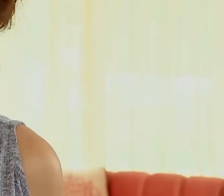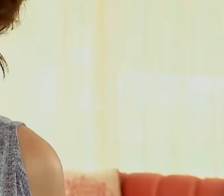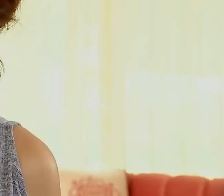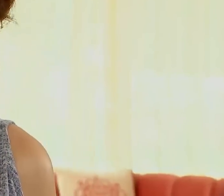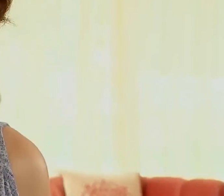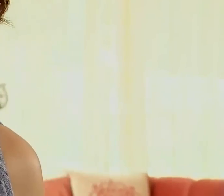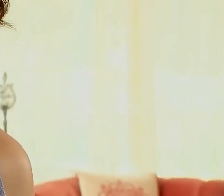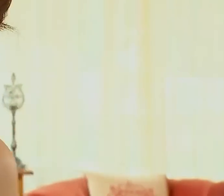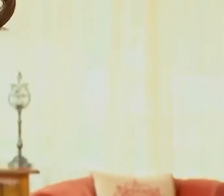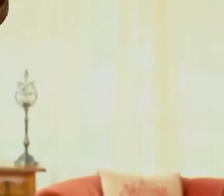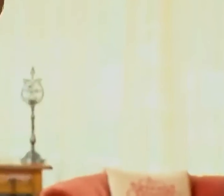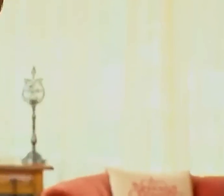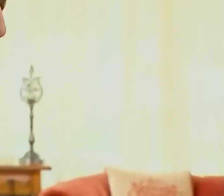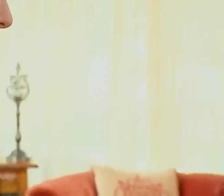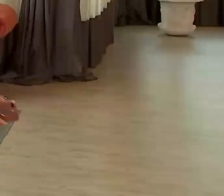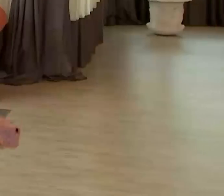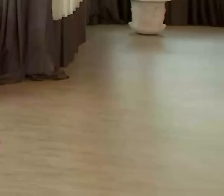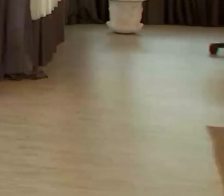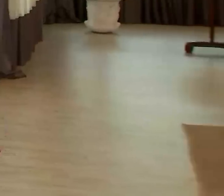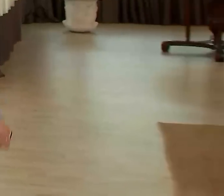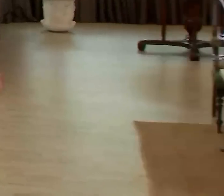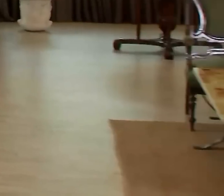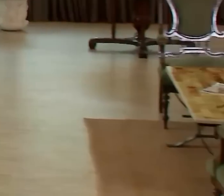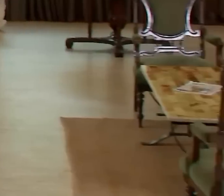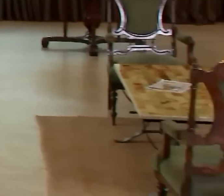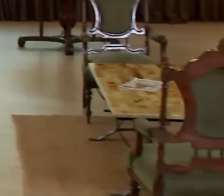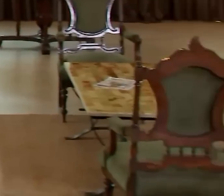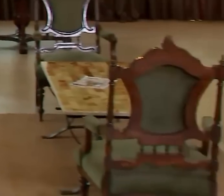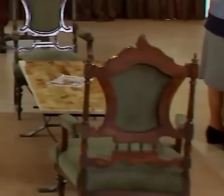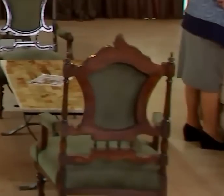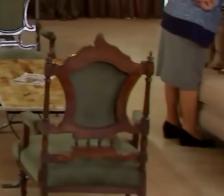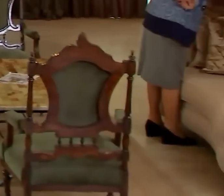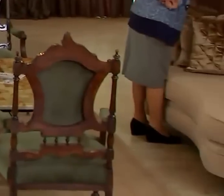Kapattı telefonu. Omuz dekolteli, uzun kollu gri bir bluz giymiş.